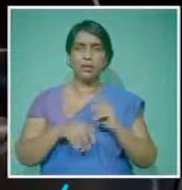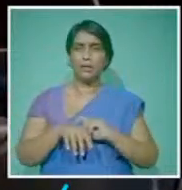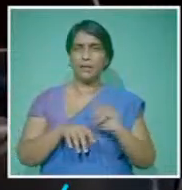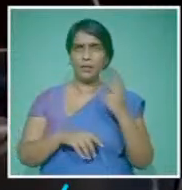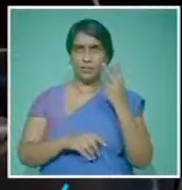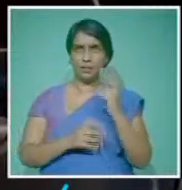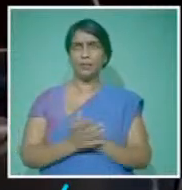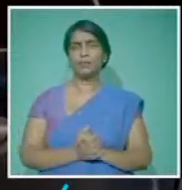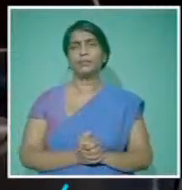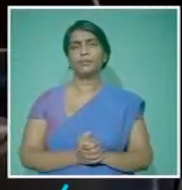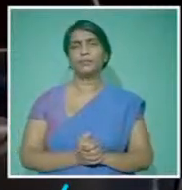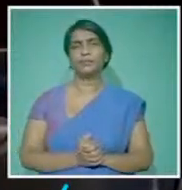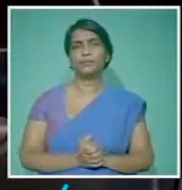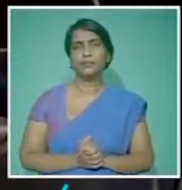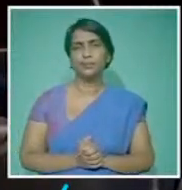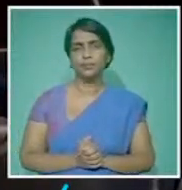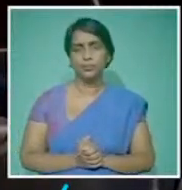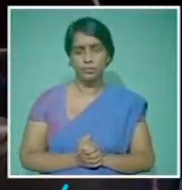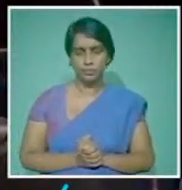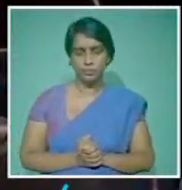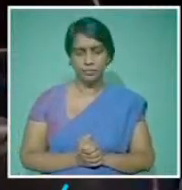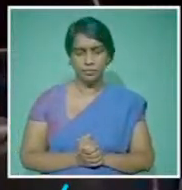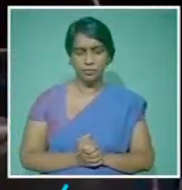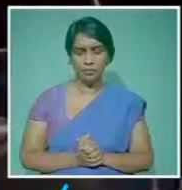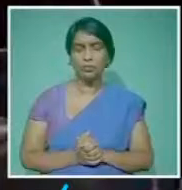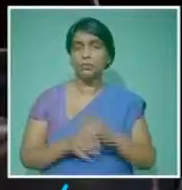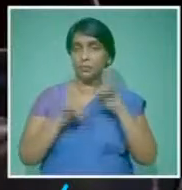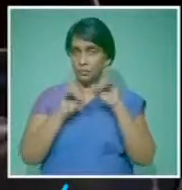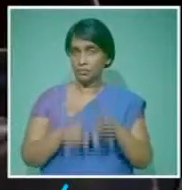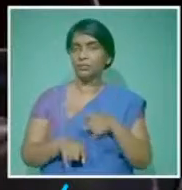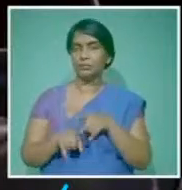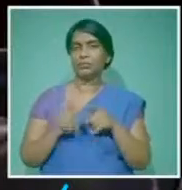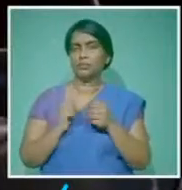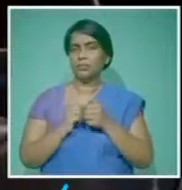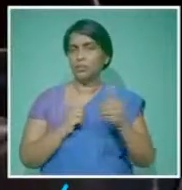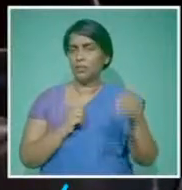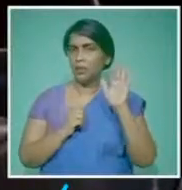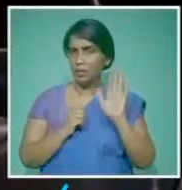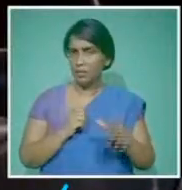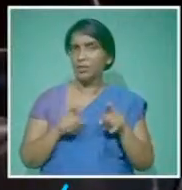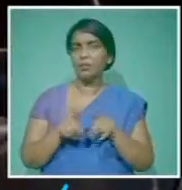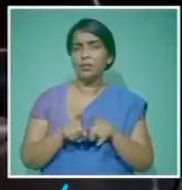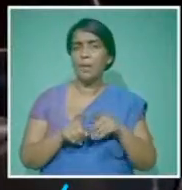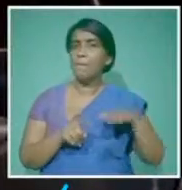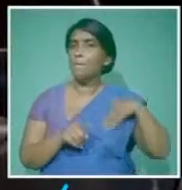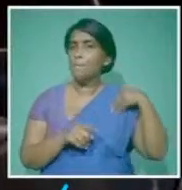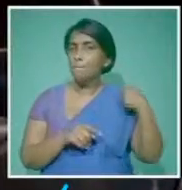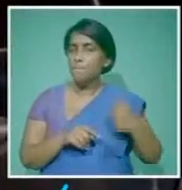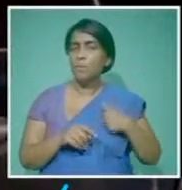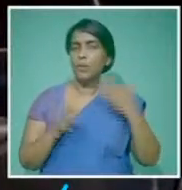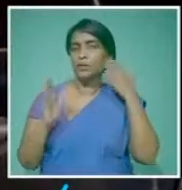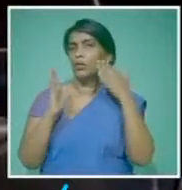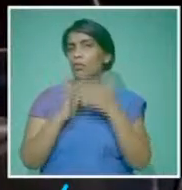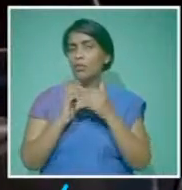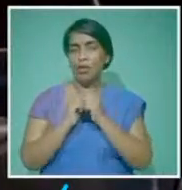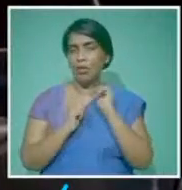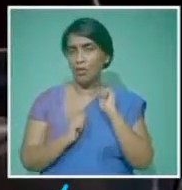කාලයක් තියෙනවා මෙතනට ඔව් මිස්තුරි මෙච්චර මෙහෙම පවත්වාගෙන යෑමේ මූලික පදනම